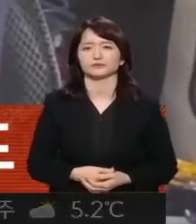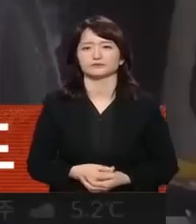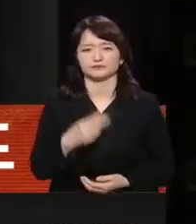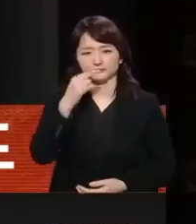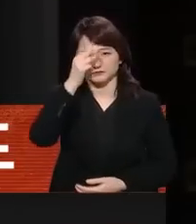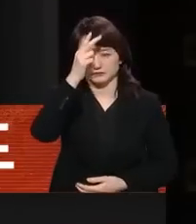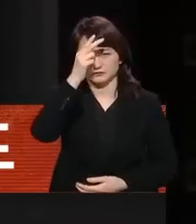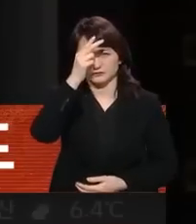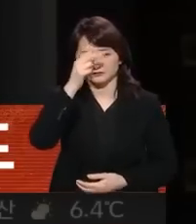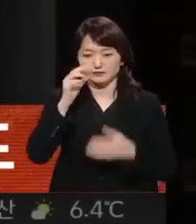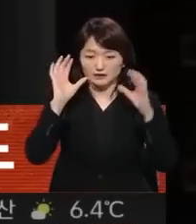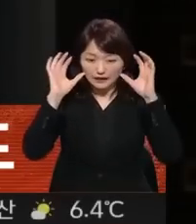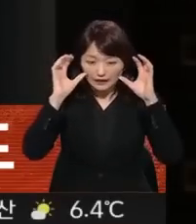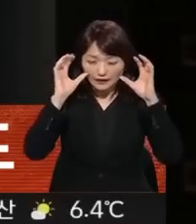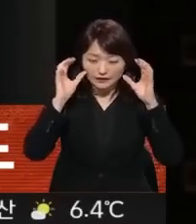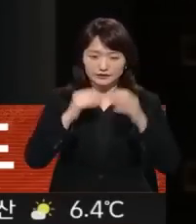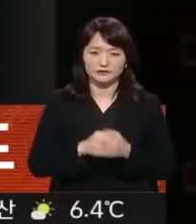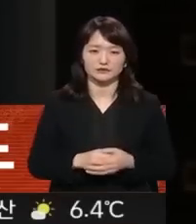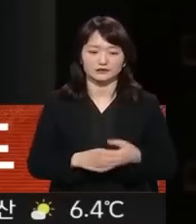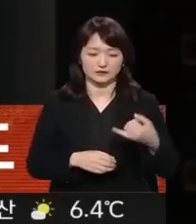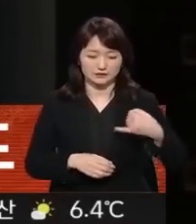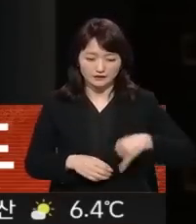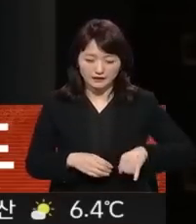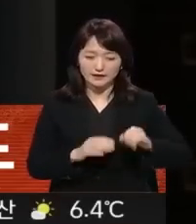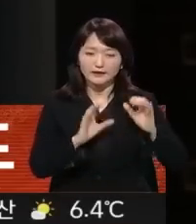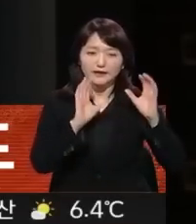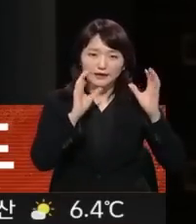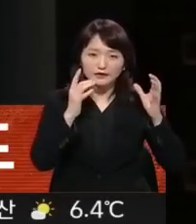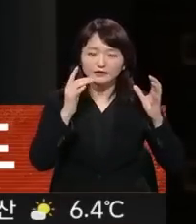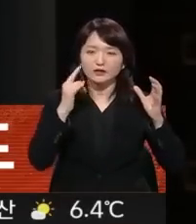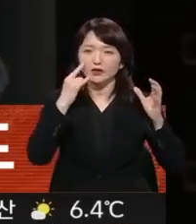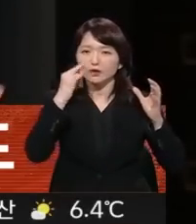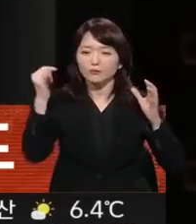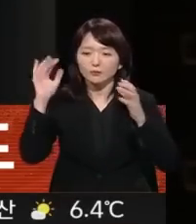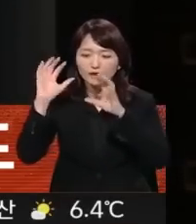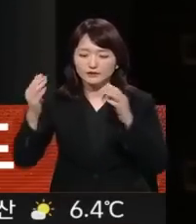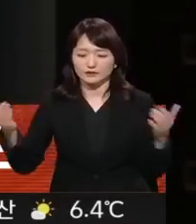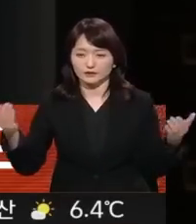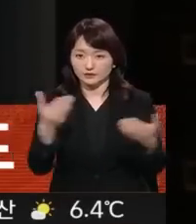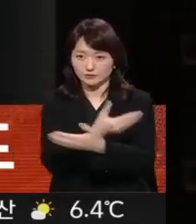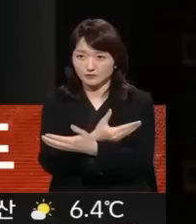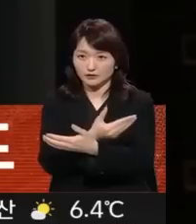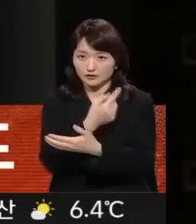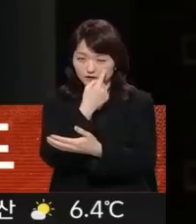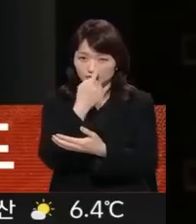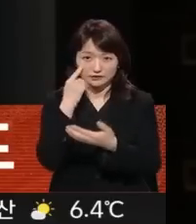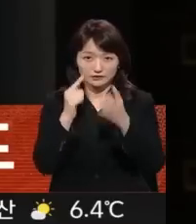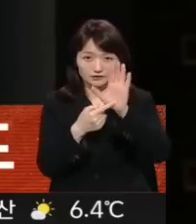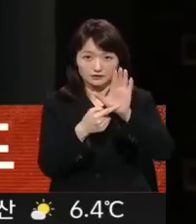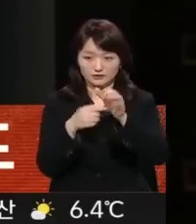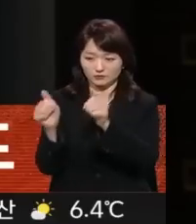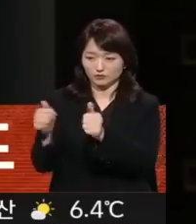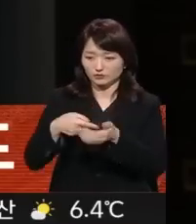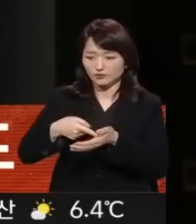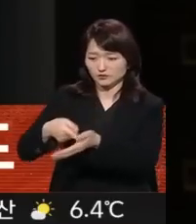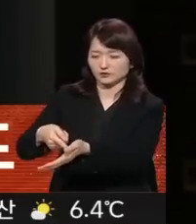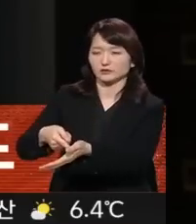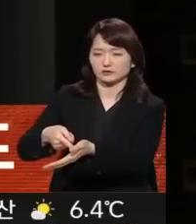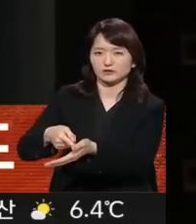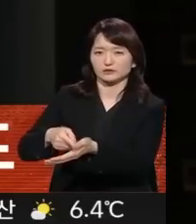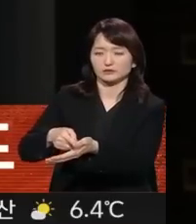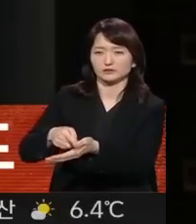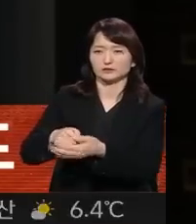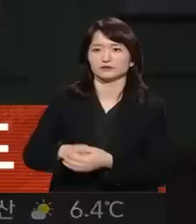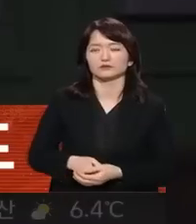바꿔치기 이걸 한 걸 명백한 어떤 증거를 모아서 법원을 냈으면 이렇게 되지 않았을 거잖아요네 그런데